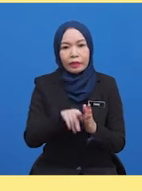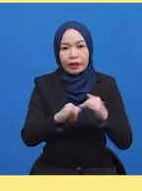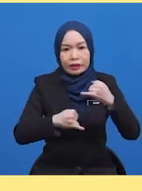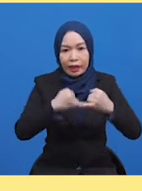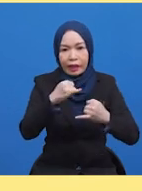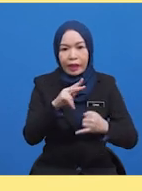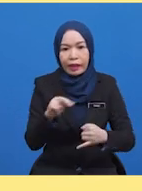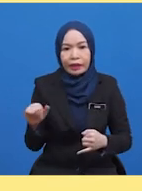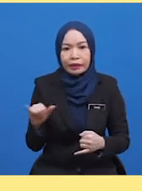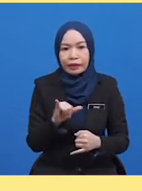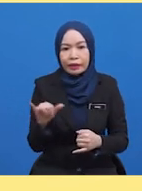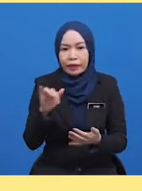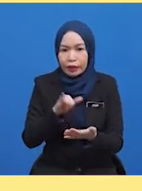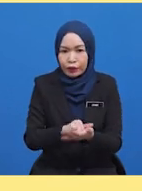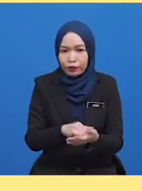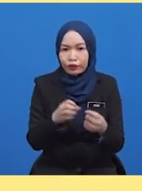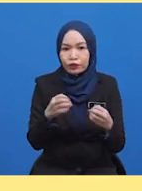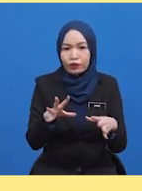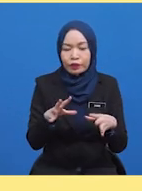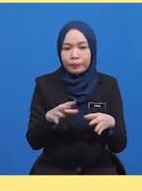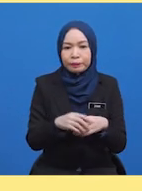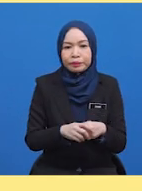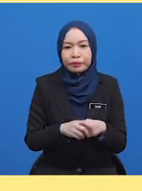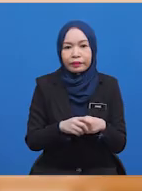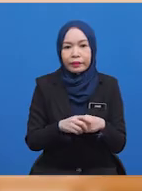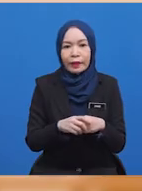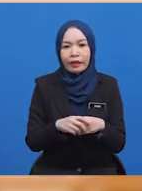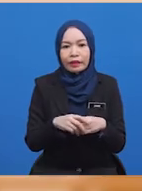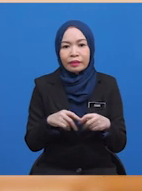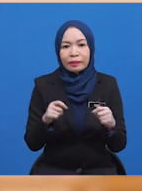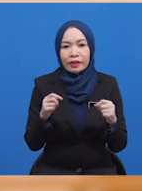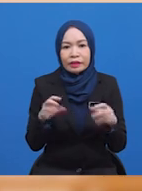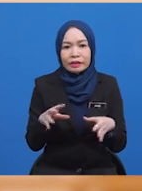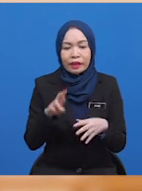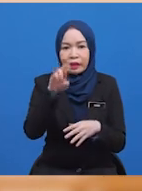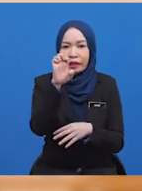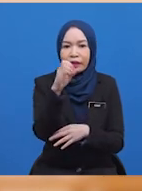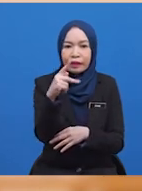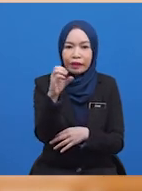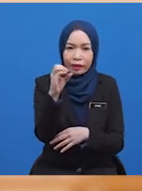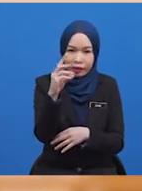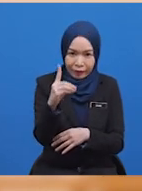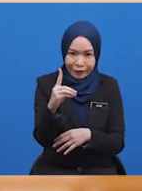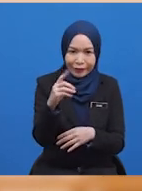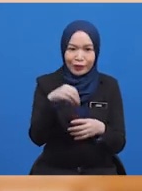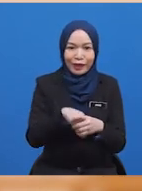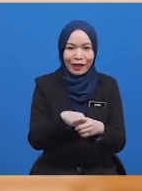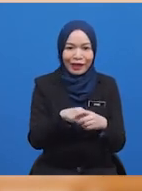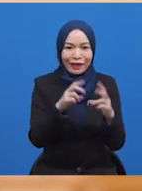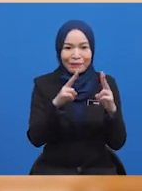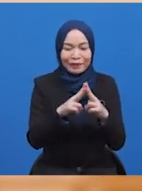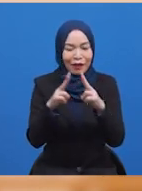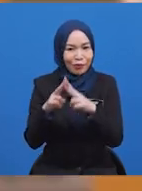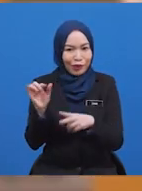memecahkan record bagi penduduk Kampung Layung Hai Adik kah murid-murid dapat memahami nilai dalam